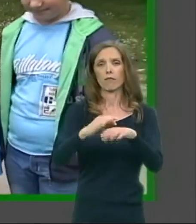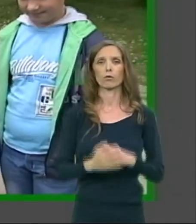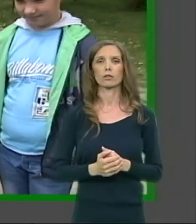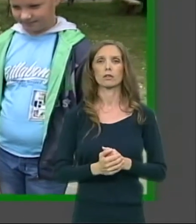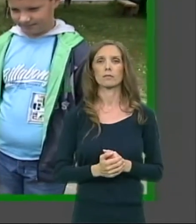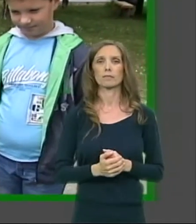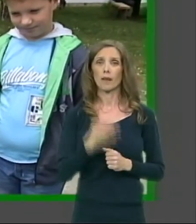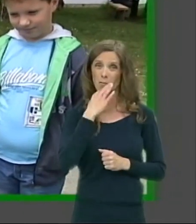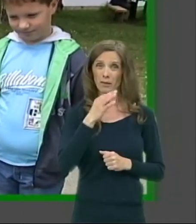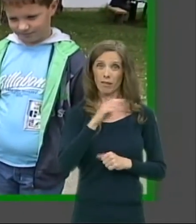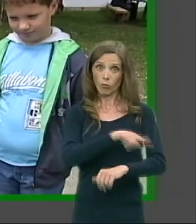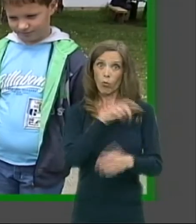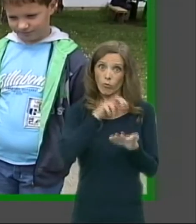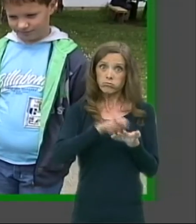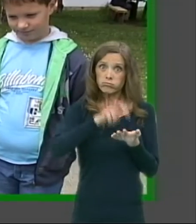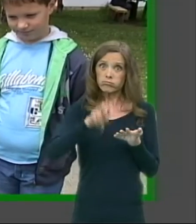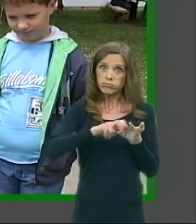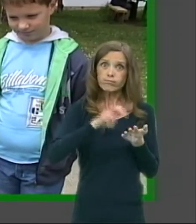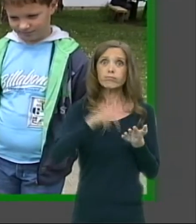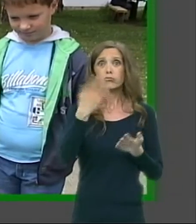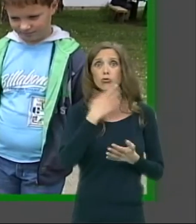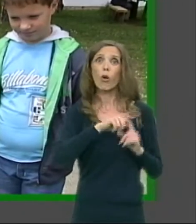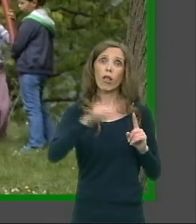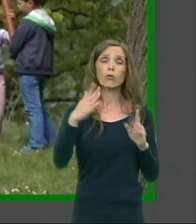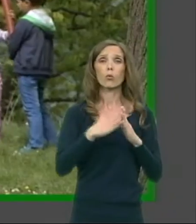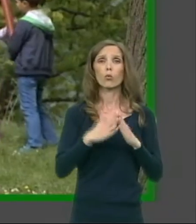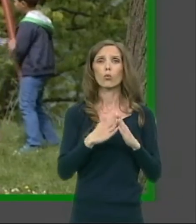kuće? Pa nije mnogo.